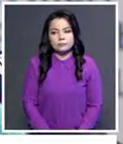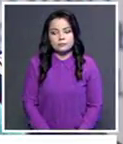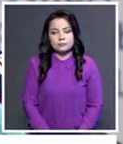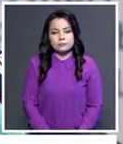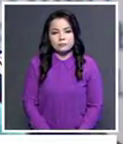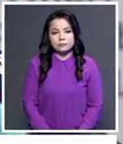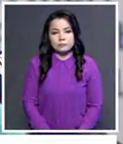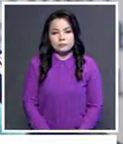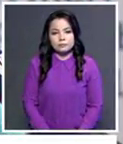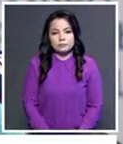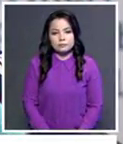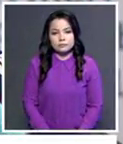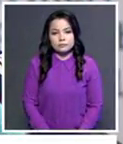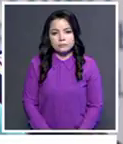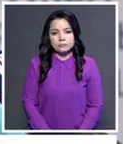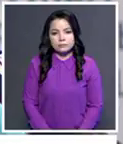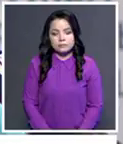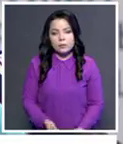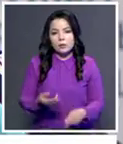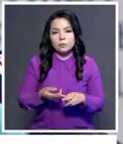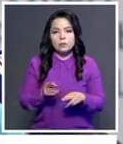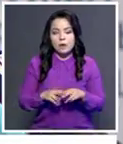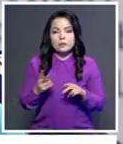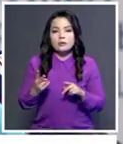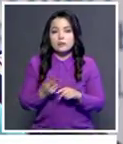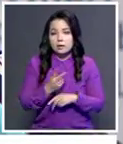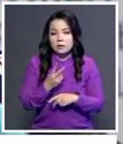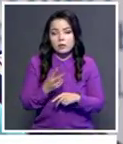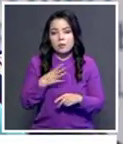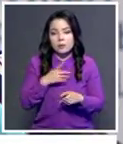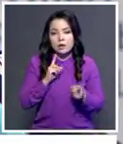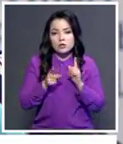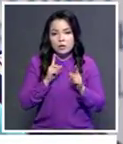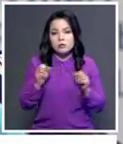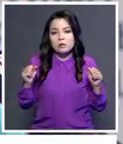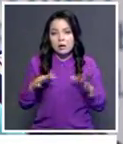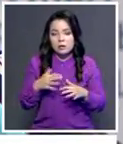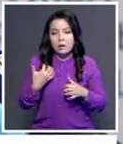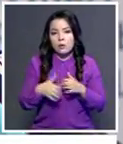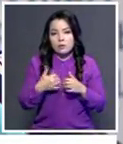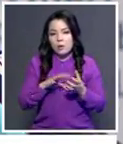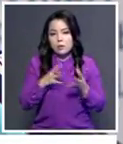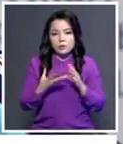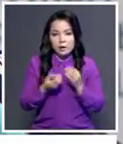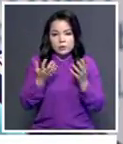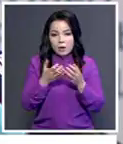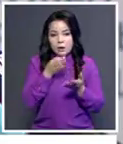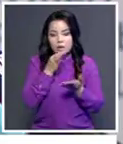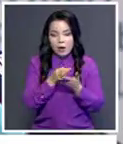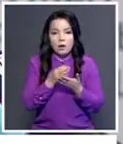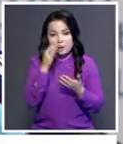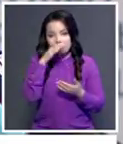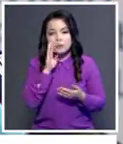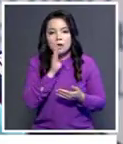второе общенациональное родительское собрание. Бұл осымен екінші жиналыс. Өздеріңіз білесіздер, орташа есеппен алғанда жиналыстарға